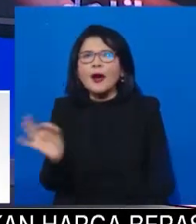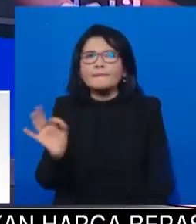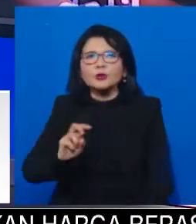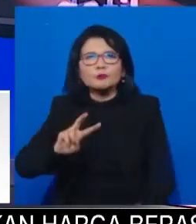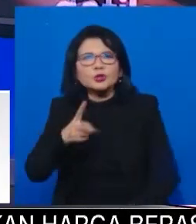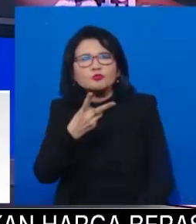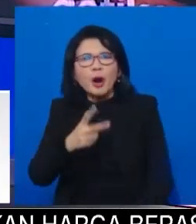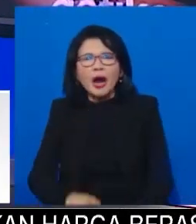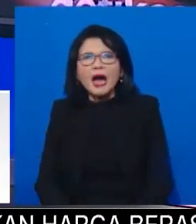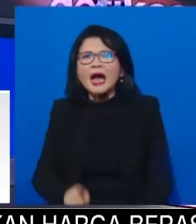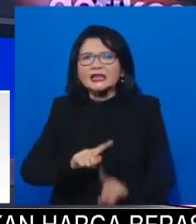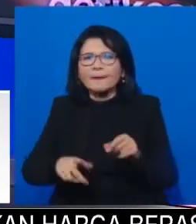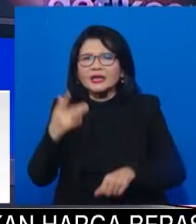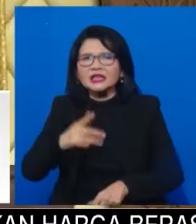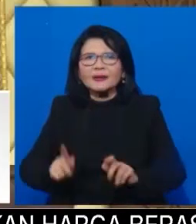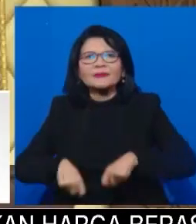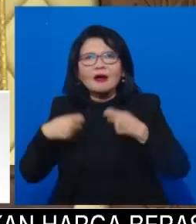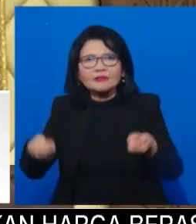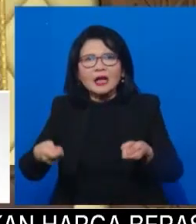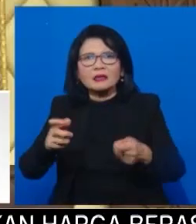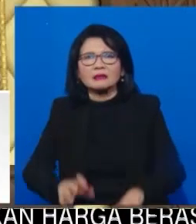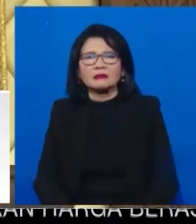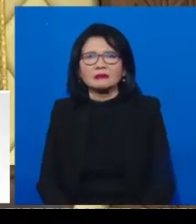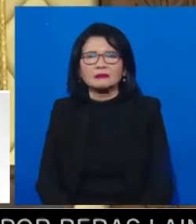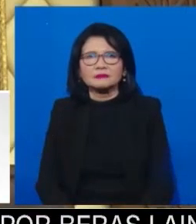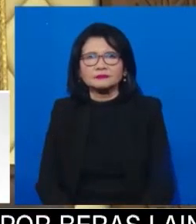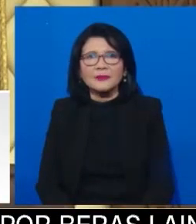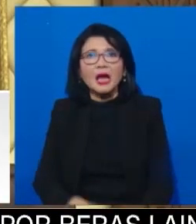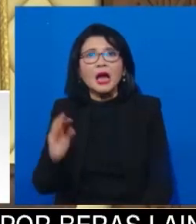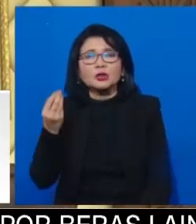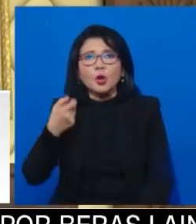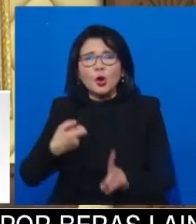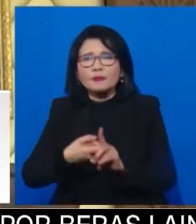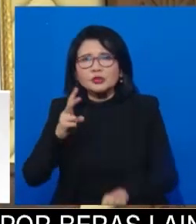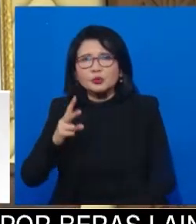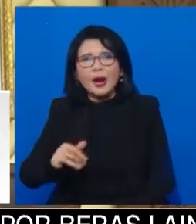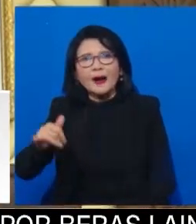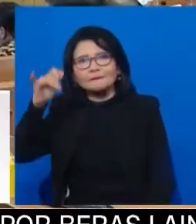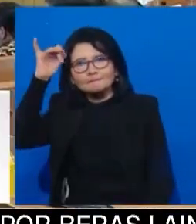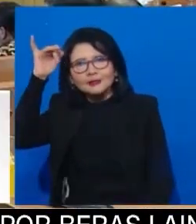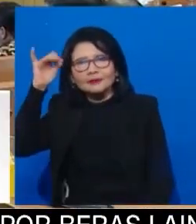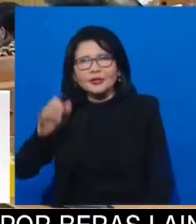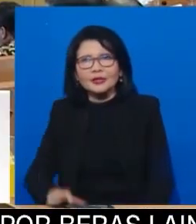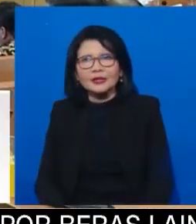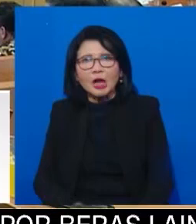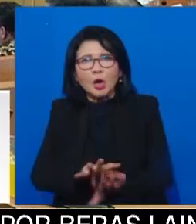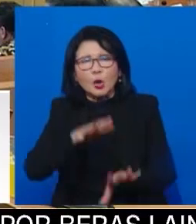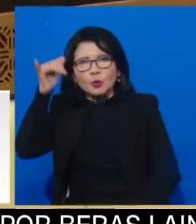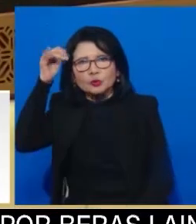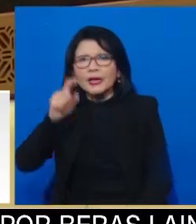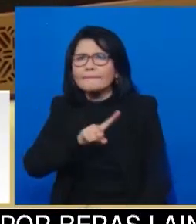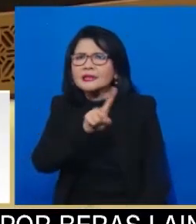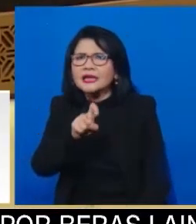MK terkait usia capres cawapres ketua komisi dua fraksi PDI Perjuangan junimar Girsang